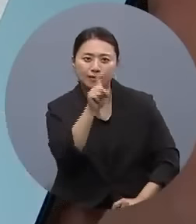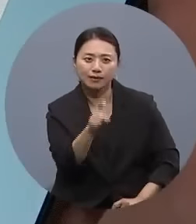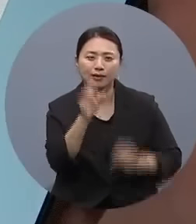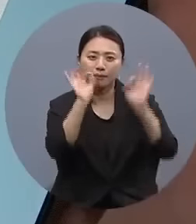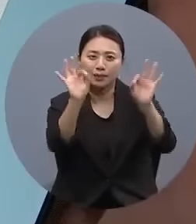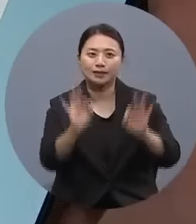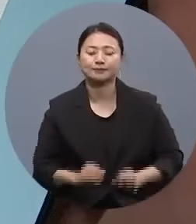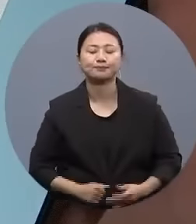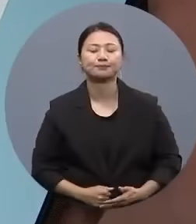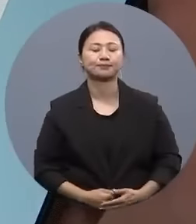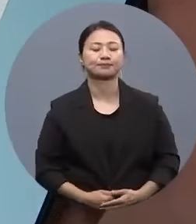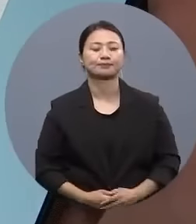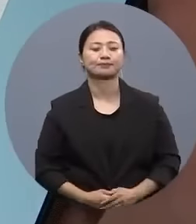이다은 기자가 알려드립니다.